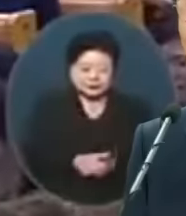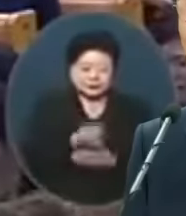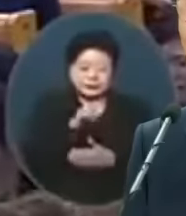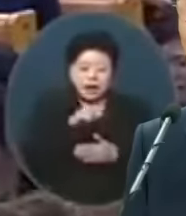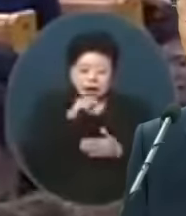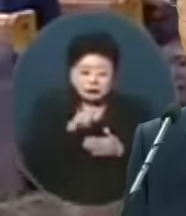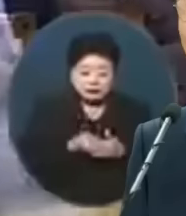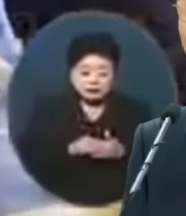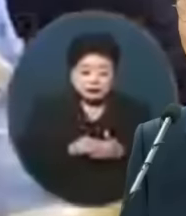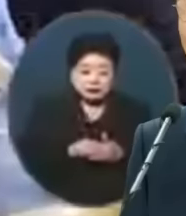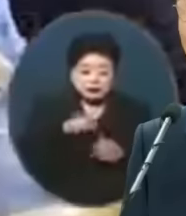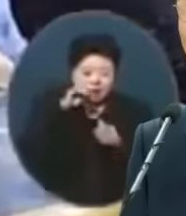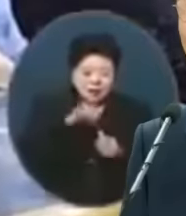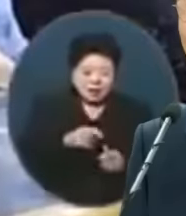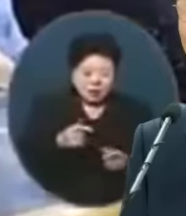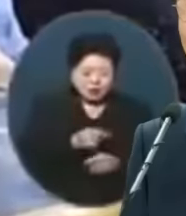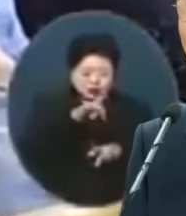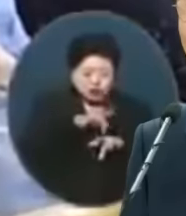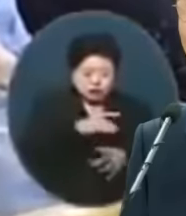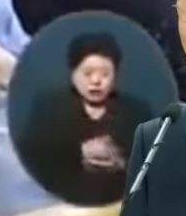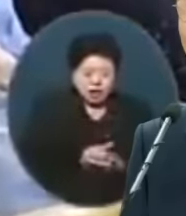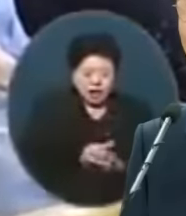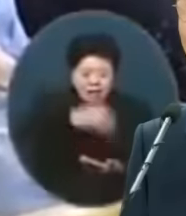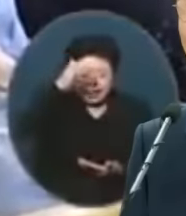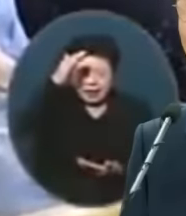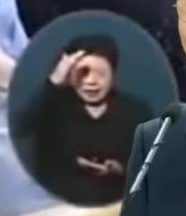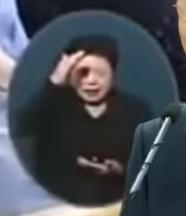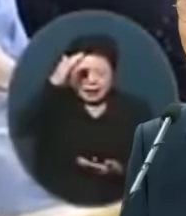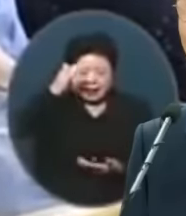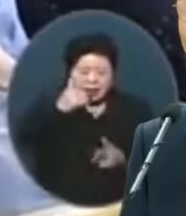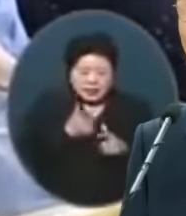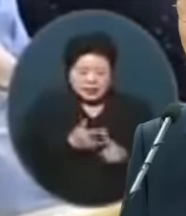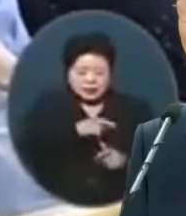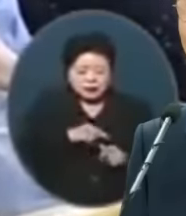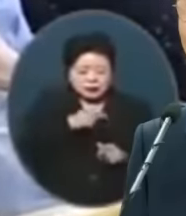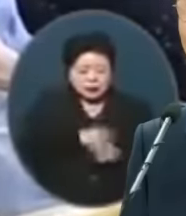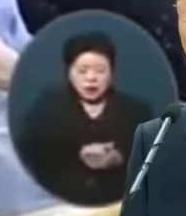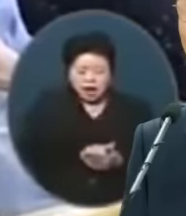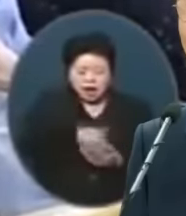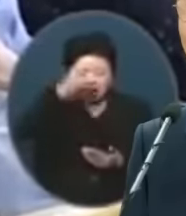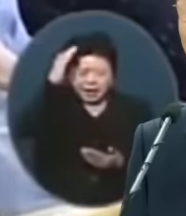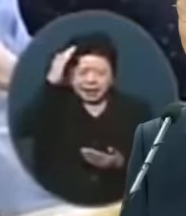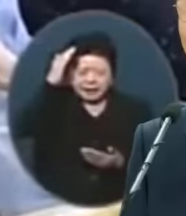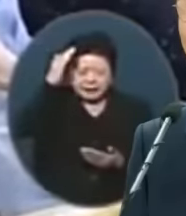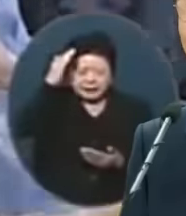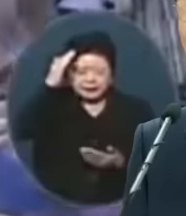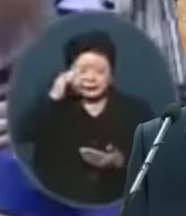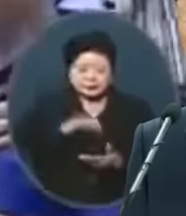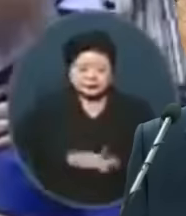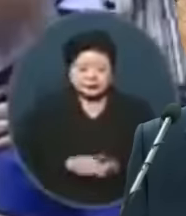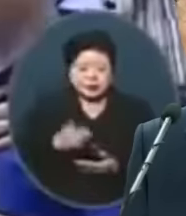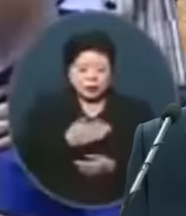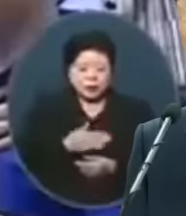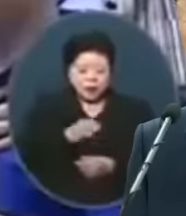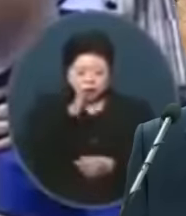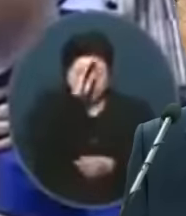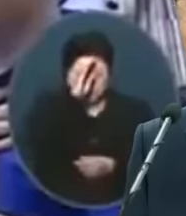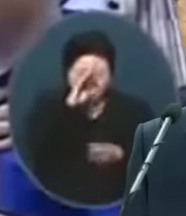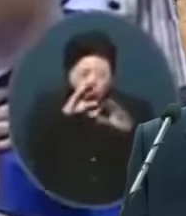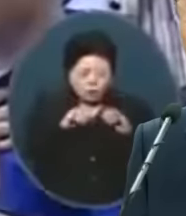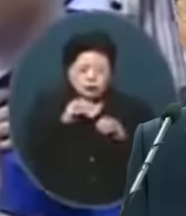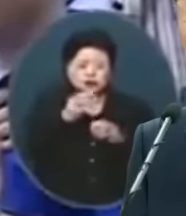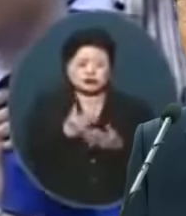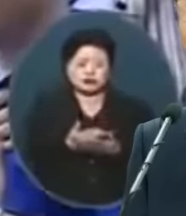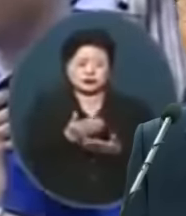마음을 억압하려 원수 귀신은 물러가라. 예수님 이름으로 물러갈지어다. 육신의 병도